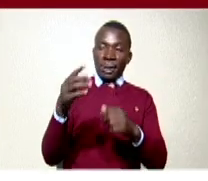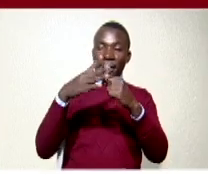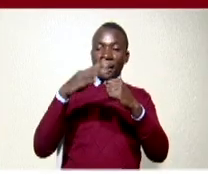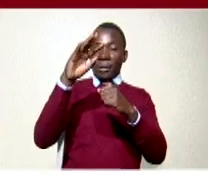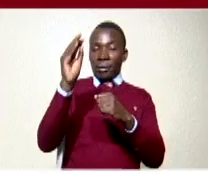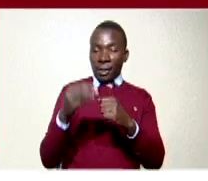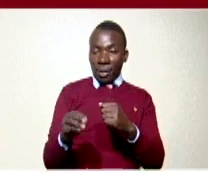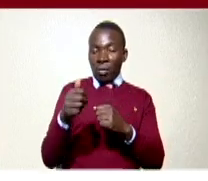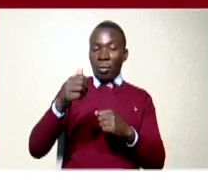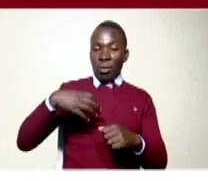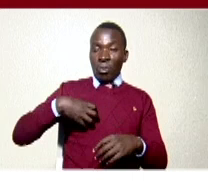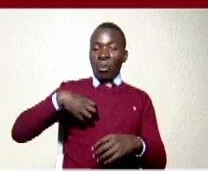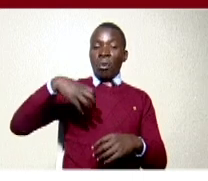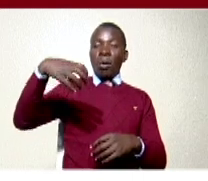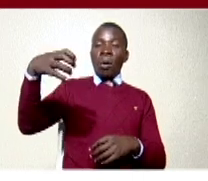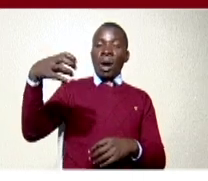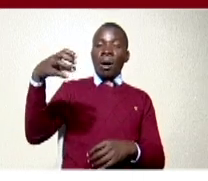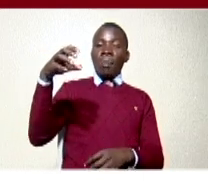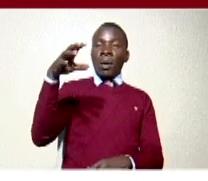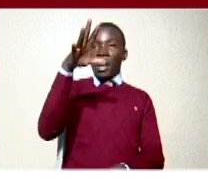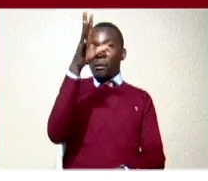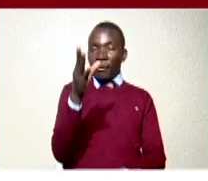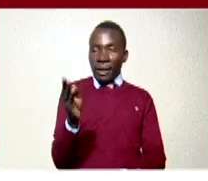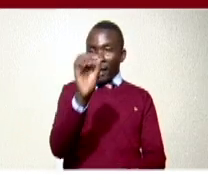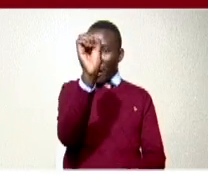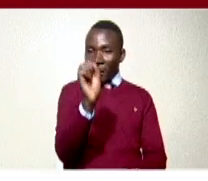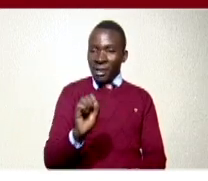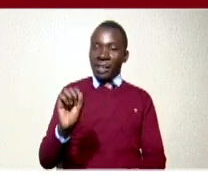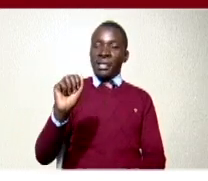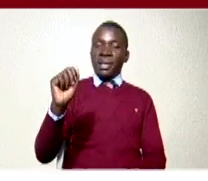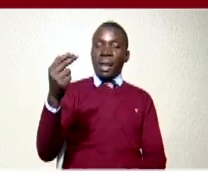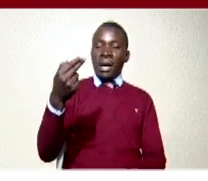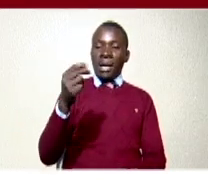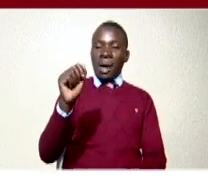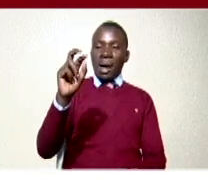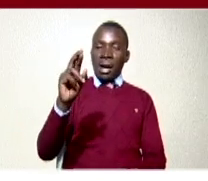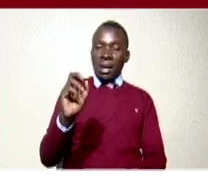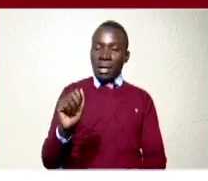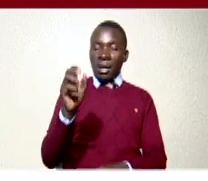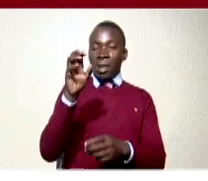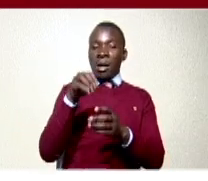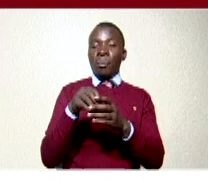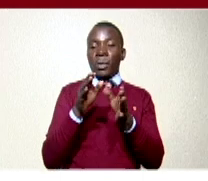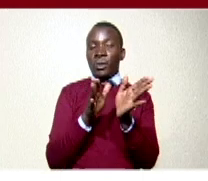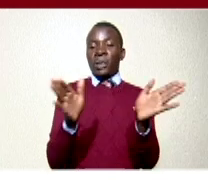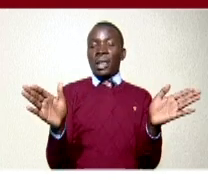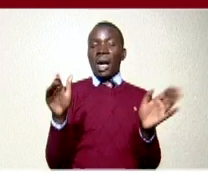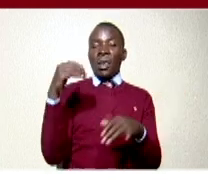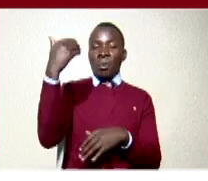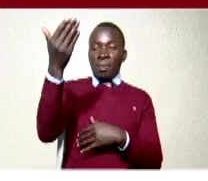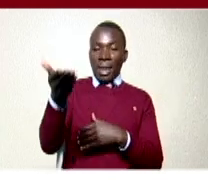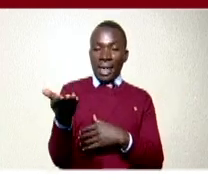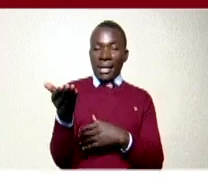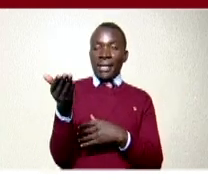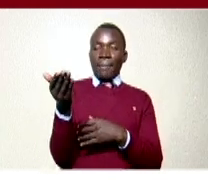3.9%. Ubwo ni ubukungu bwo muri Afrika munsi y'ubutayu bwa Sahara muri rusange. Hanyuma